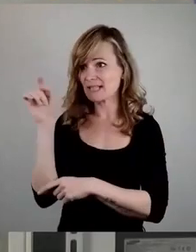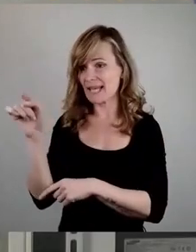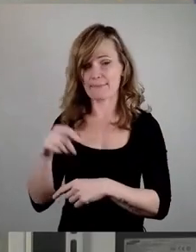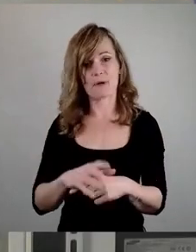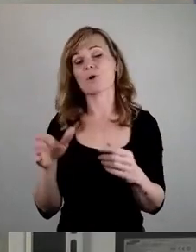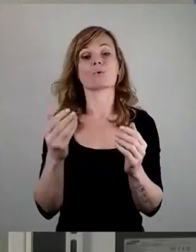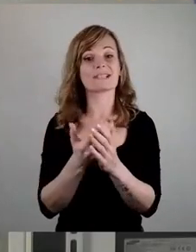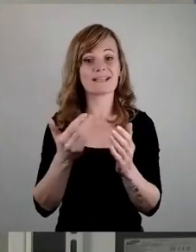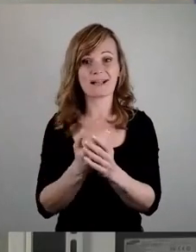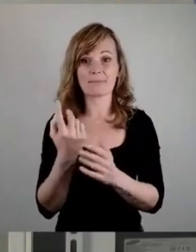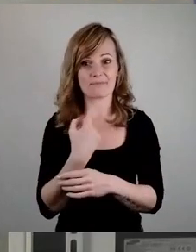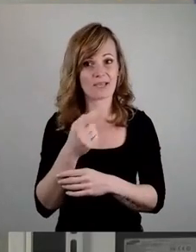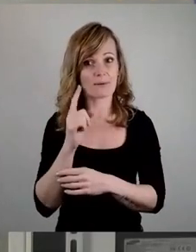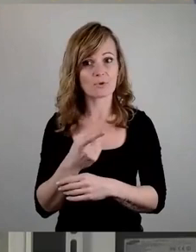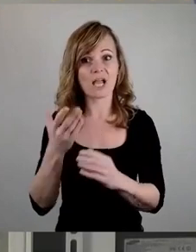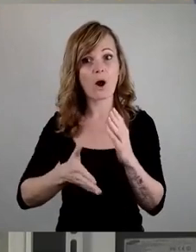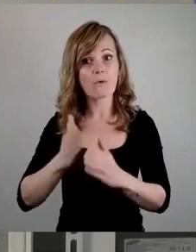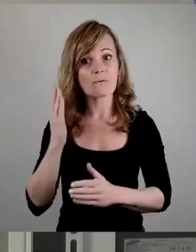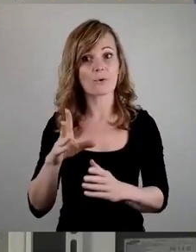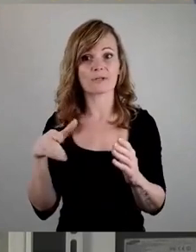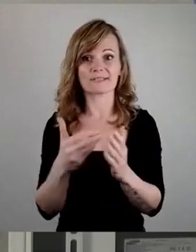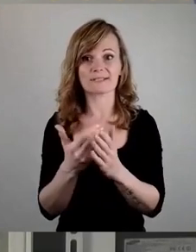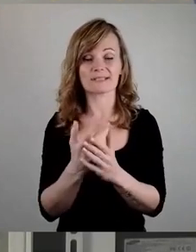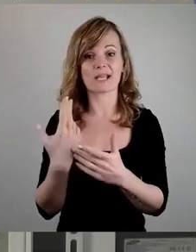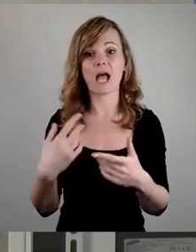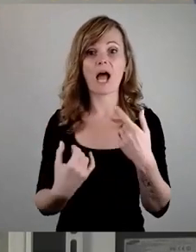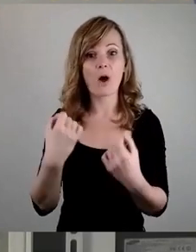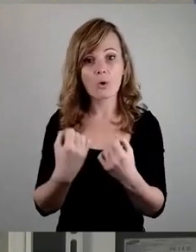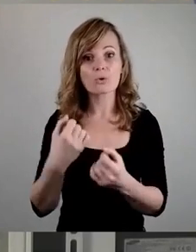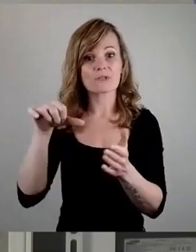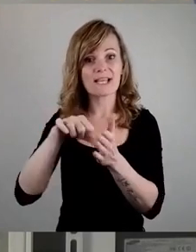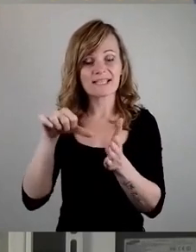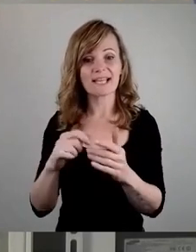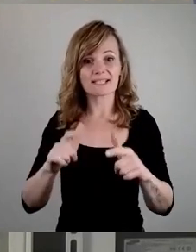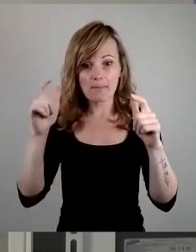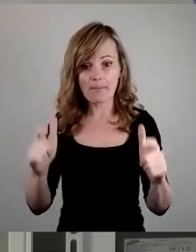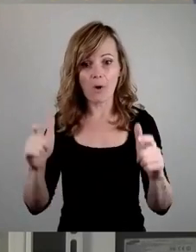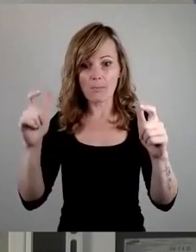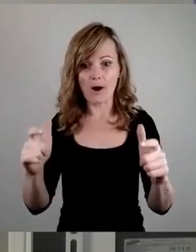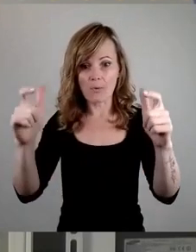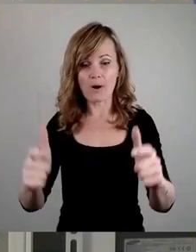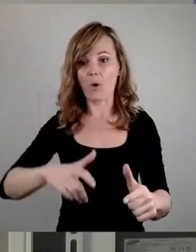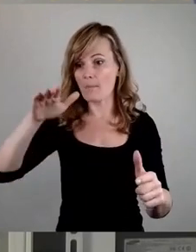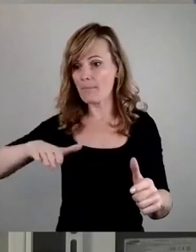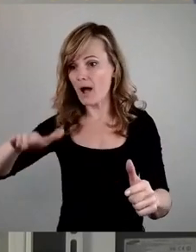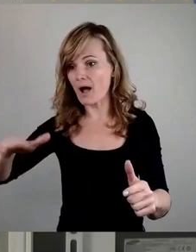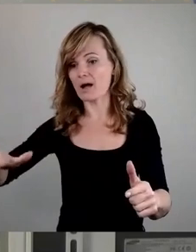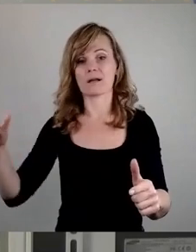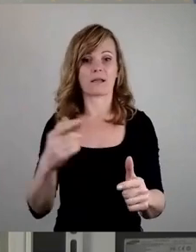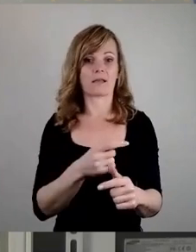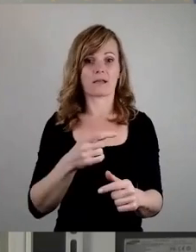deswegen müssen wir aufhören, diese autozentrierten Bauten zu machen. Wir müssen aufhören, Leute dazu